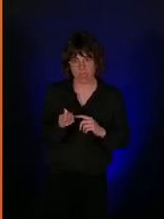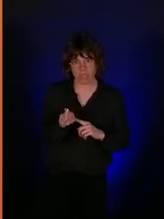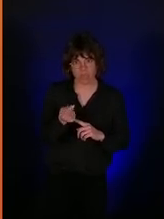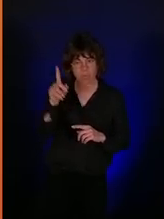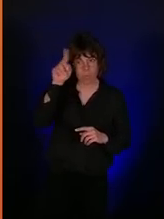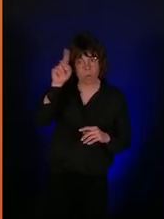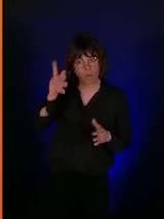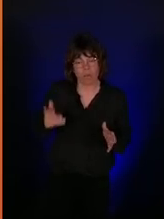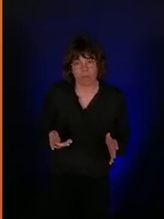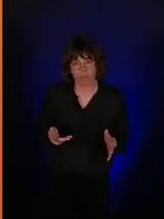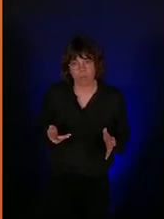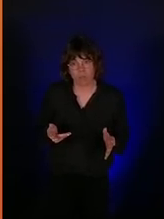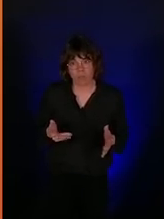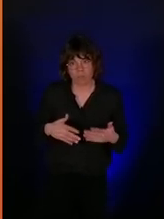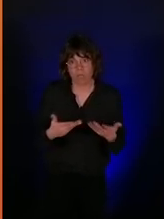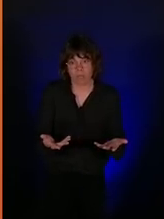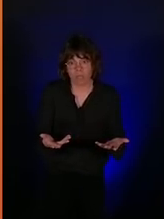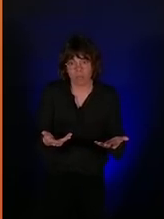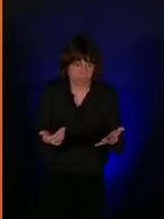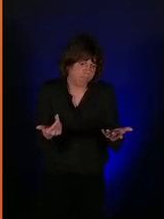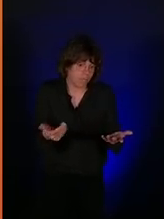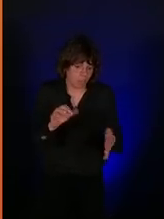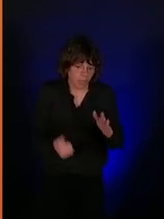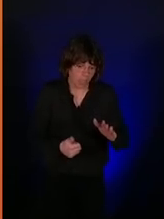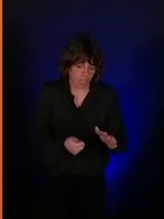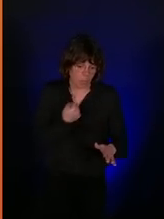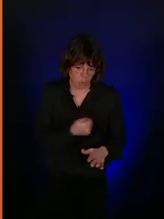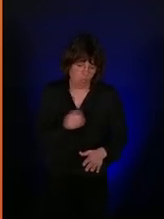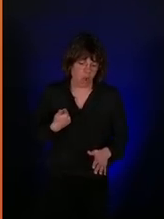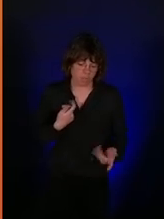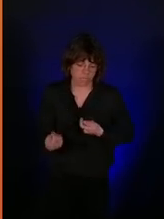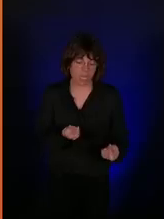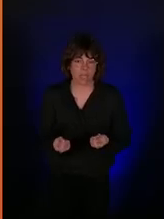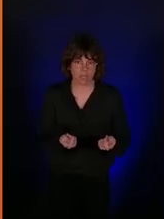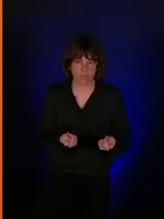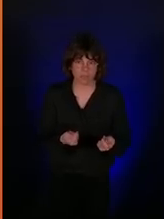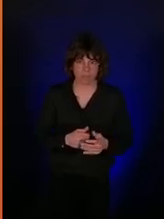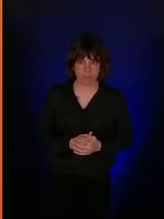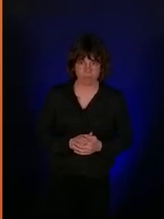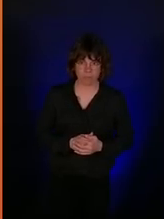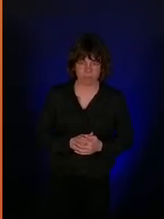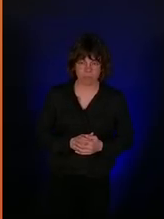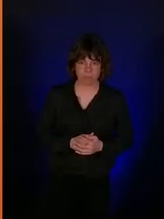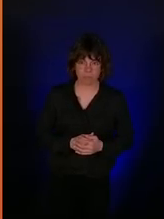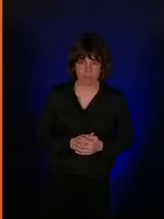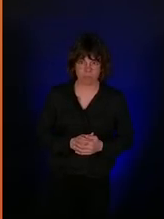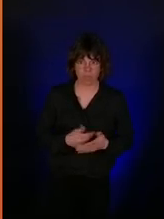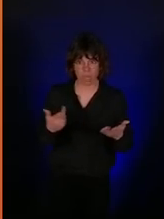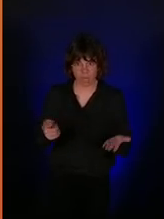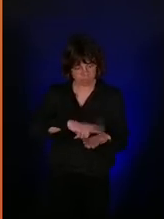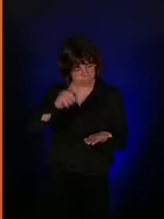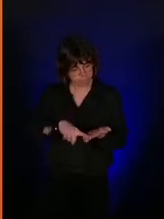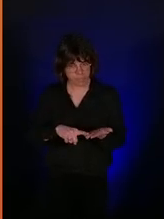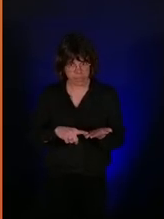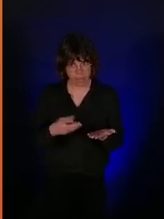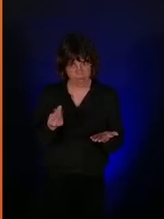pouvoir être indépendant, en tout cas autonome. Et on sait que le montant des